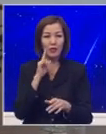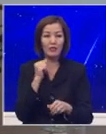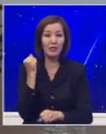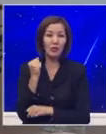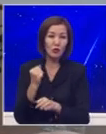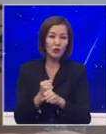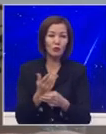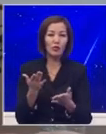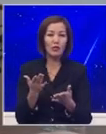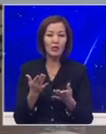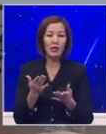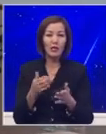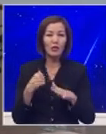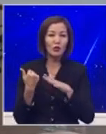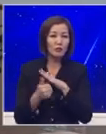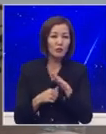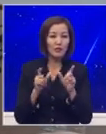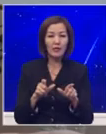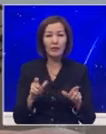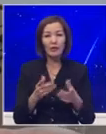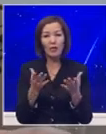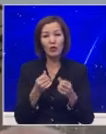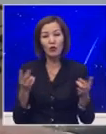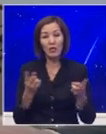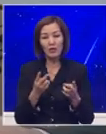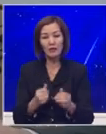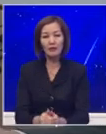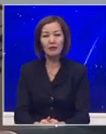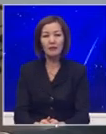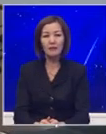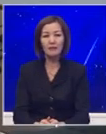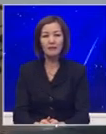жұмысшылар, қазақстандық жұмыссыздар, сол кісілерді жұмысқа алуға біз әрекет етеміз. Ең біріншіден.